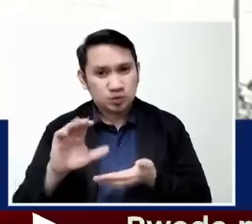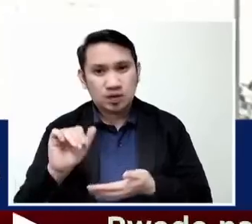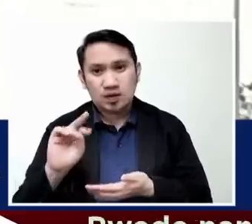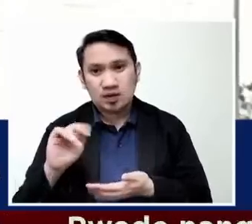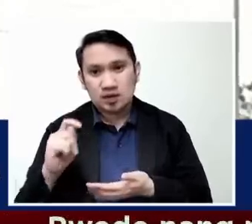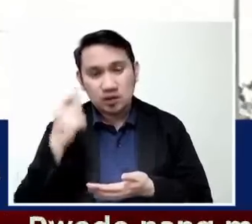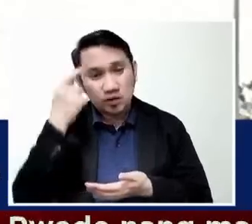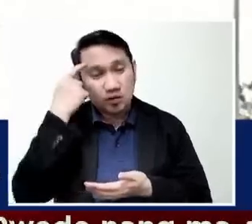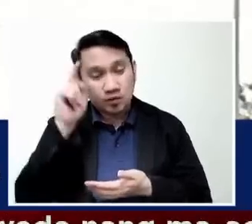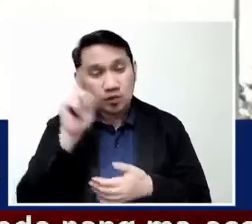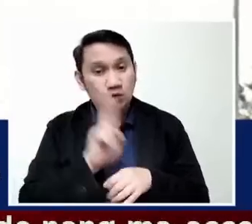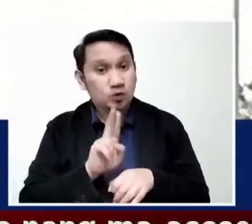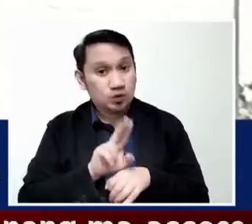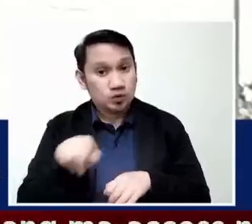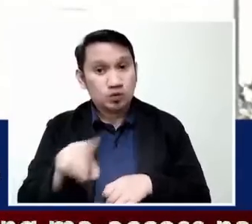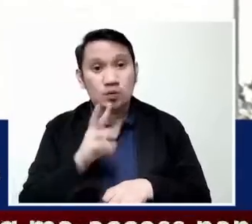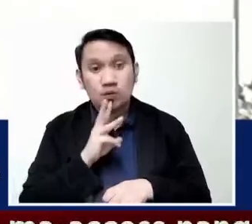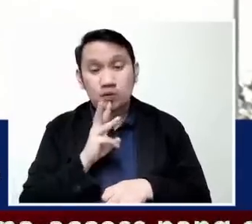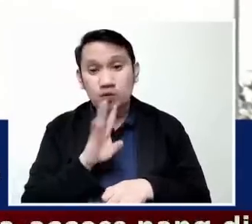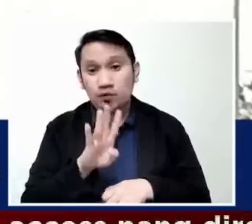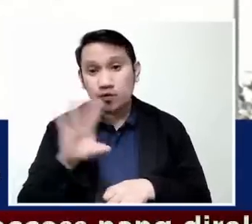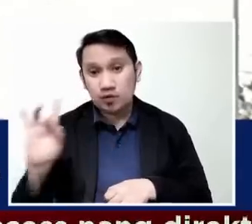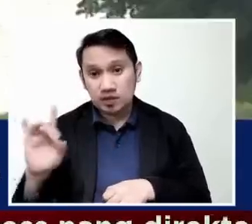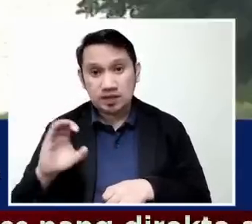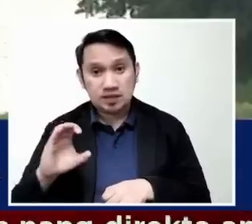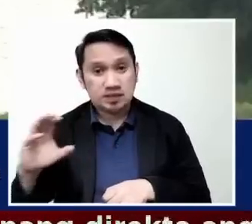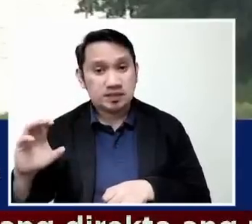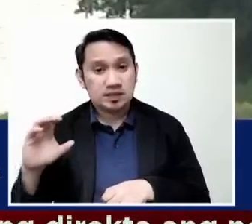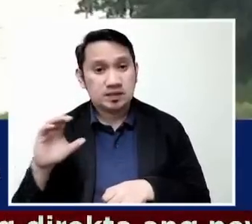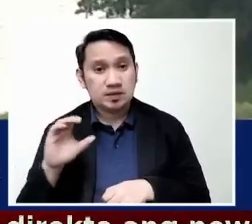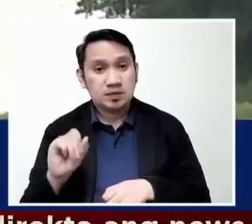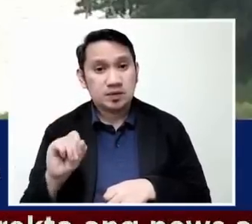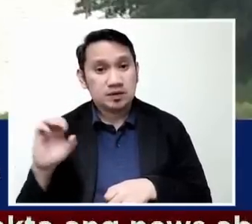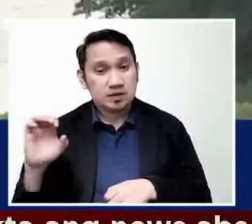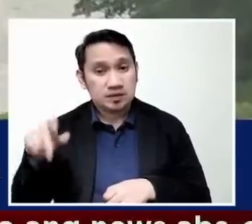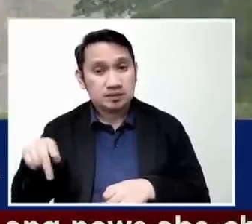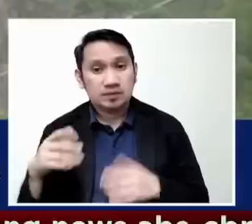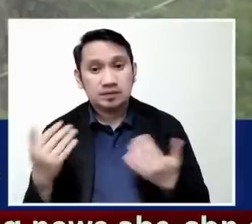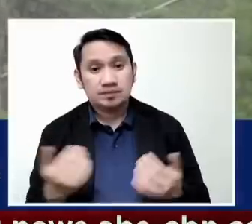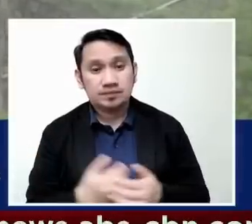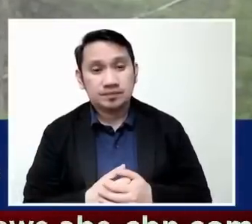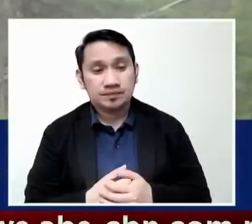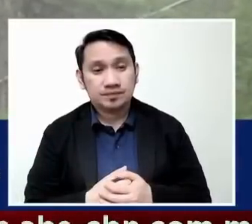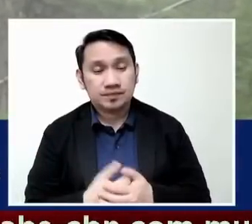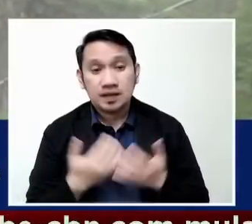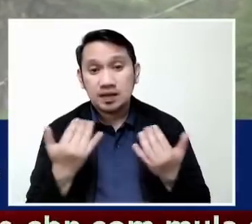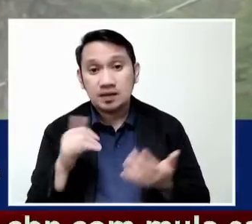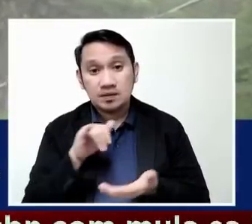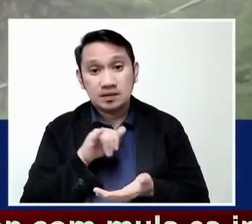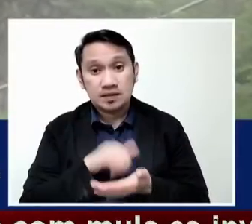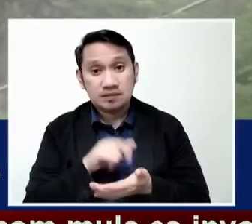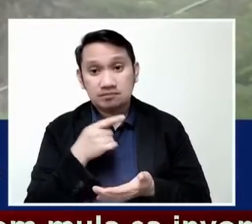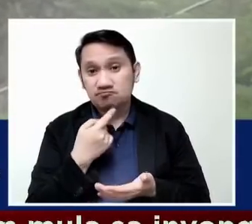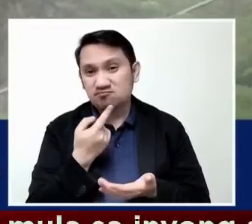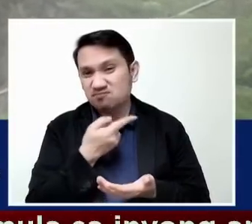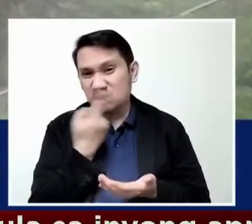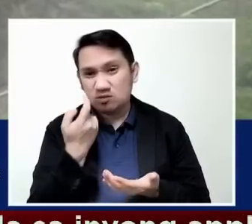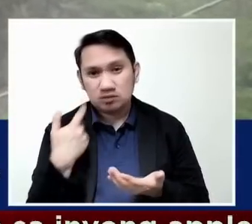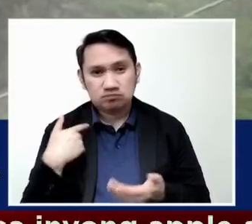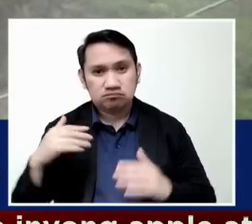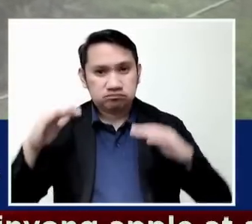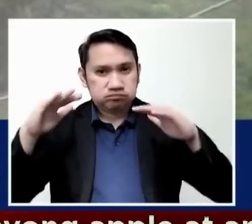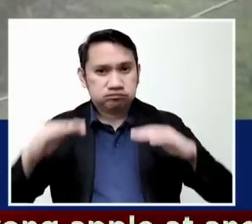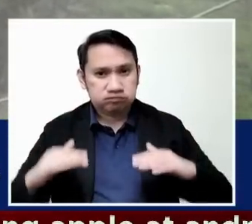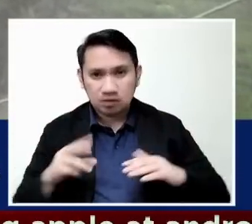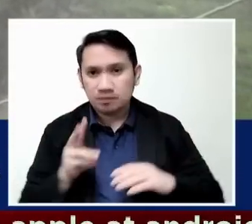water concessionaires sa 48 cubic meters per second mula 50 cms. Yan ay sa gitna ng patuloy na pagbaba ng level ng tubig